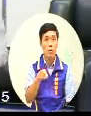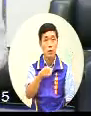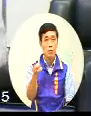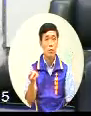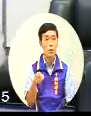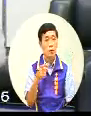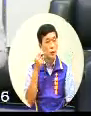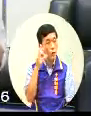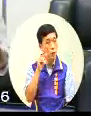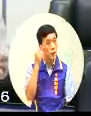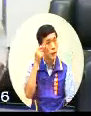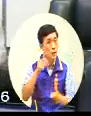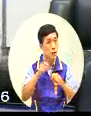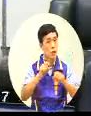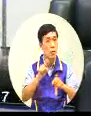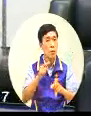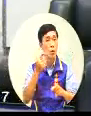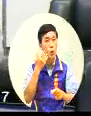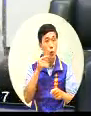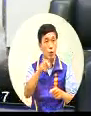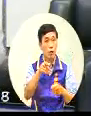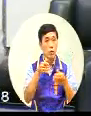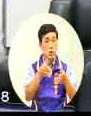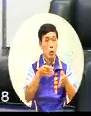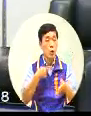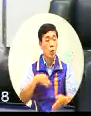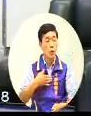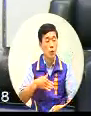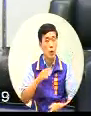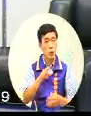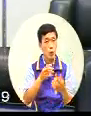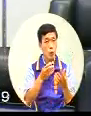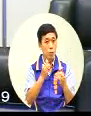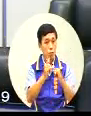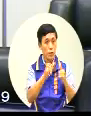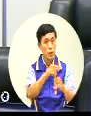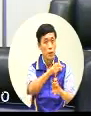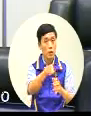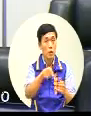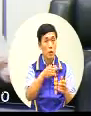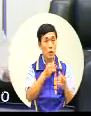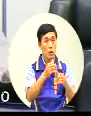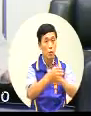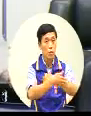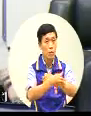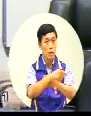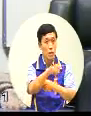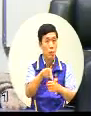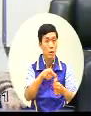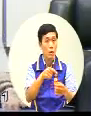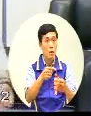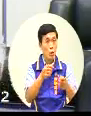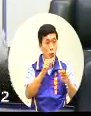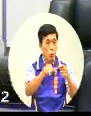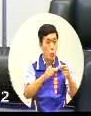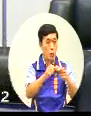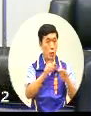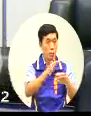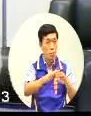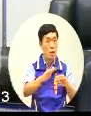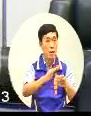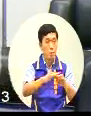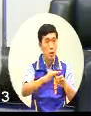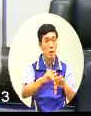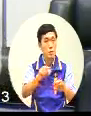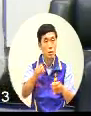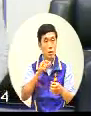么方法，如果他们在你们补完这个时间，我知道已经好几个已经届满了，我当稿啊，但是你们不可以报，本来我记